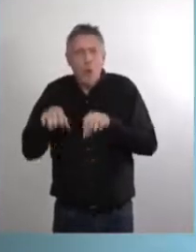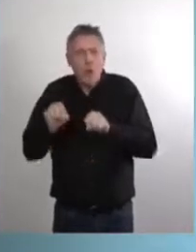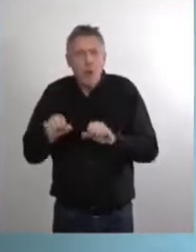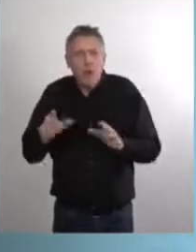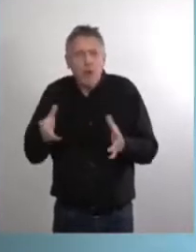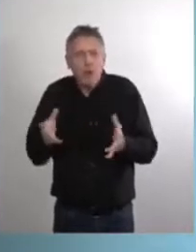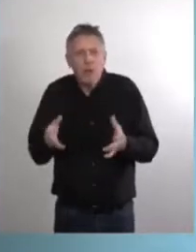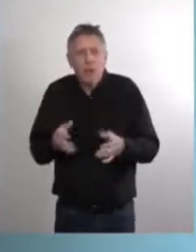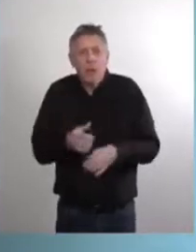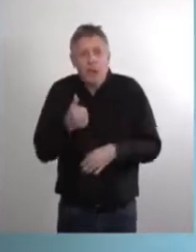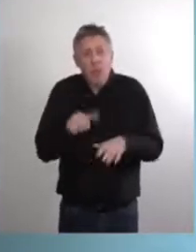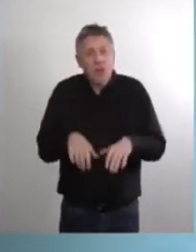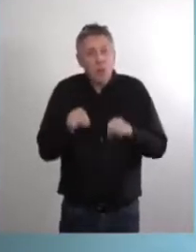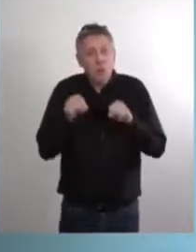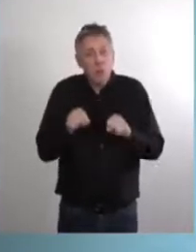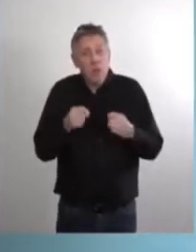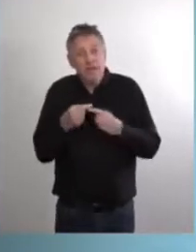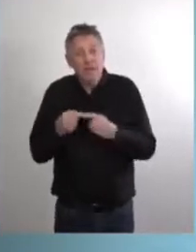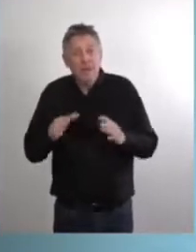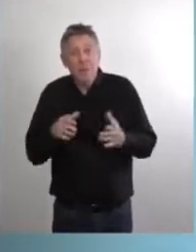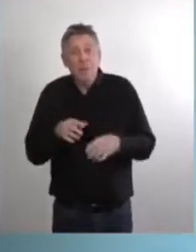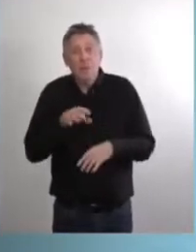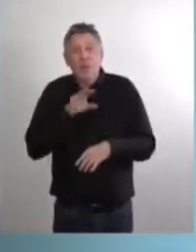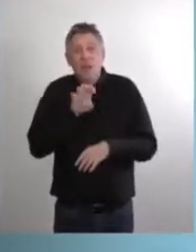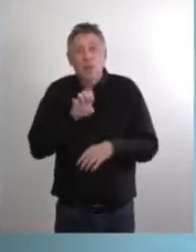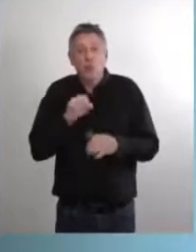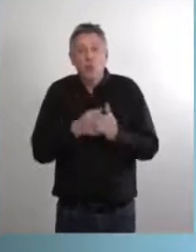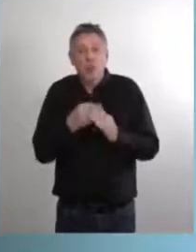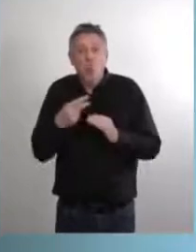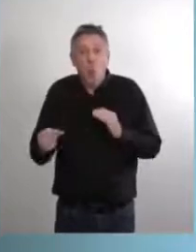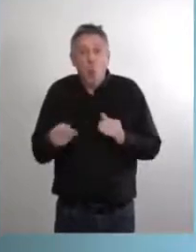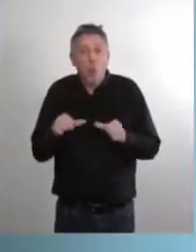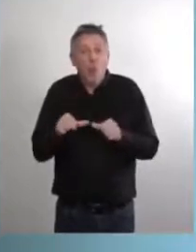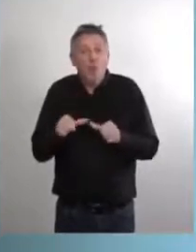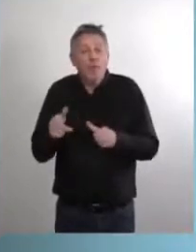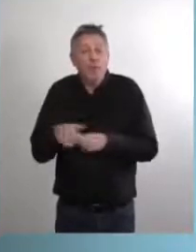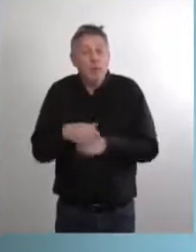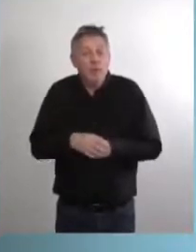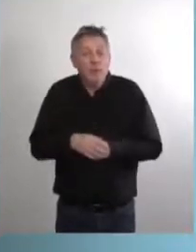initiatives ici ou là qui alimente un discours assez, j'allais dire,